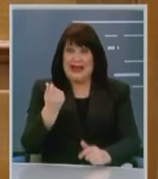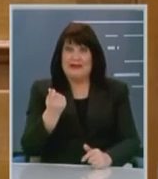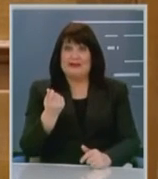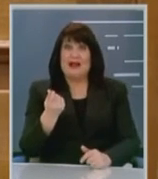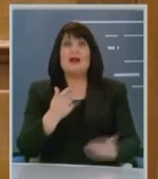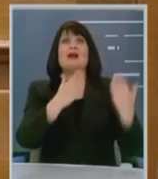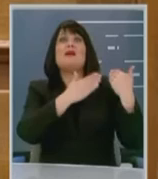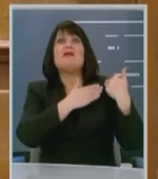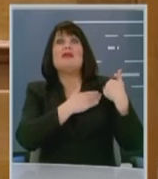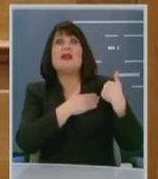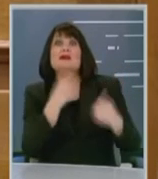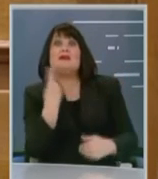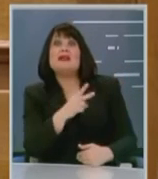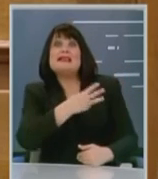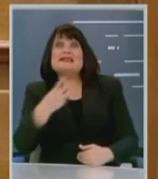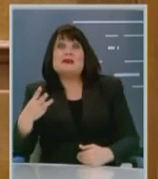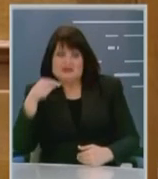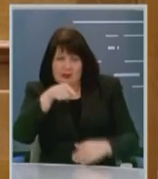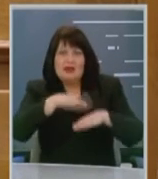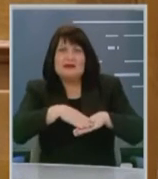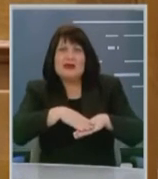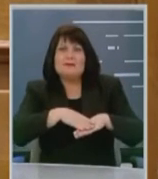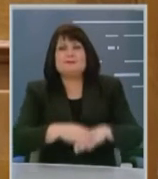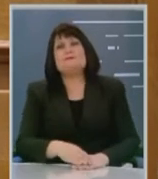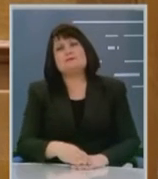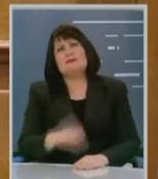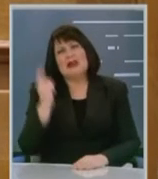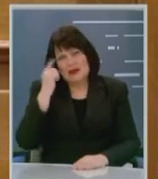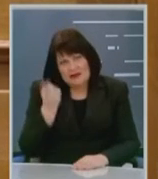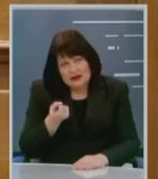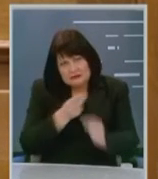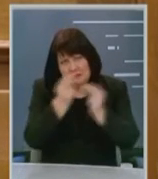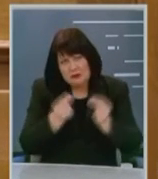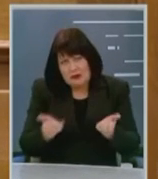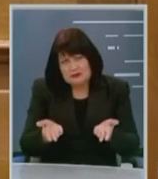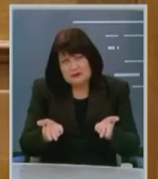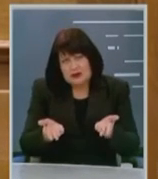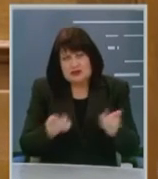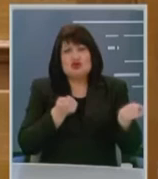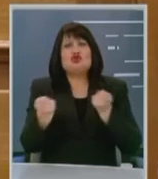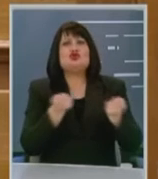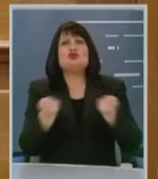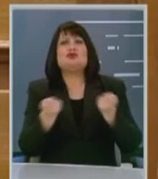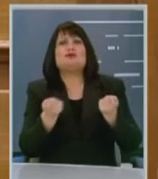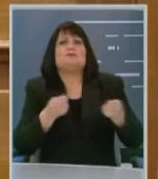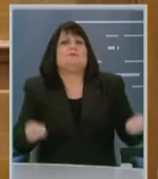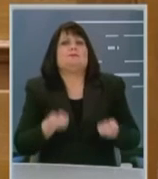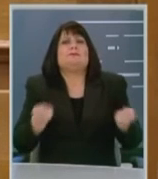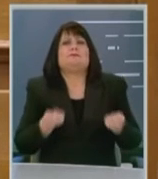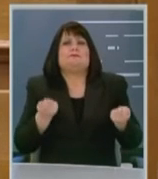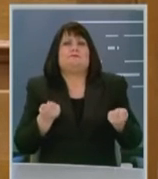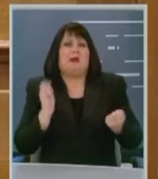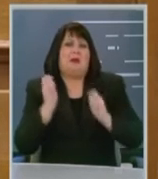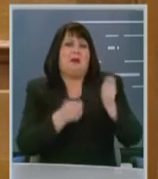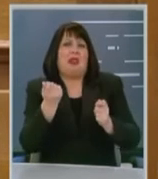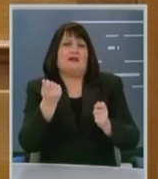είναι καθαρά δική σας, δική μας. Βγάλτε λοιπόν τα συμπεράσματά σας για τη διαχείριση που γινόταν και